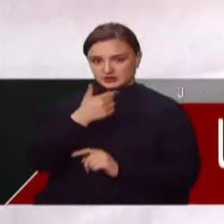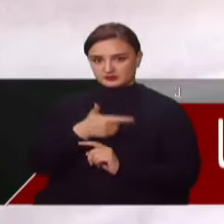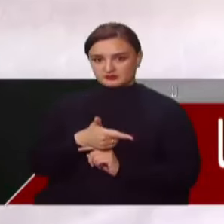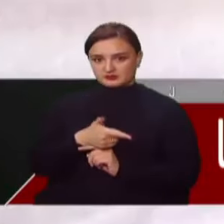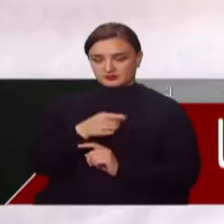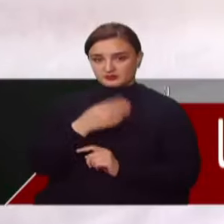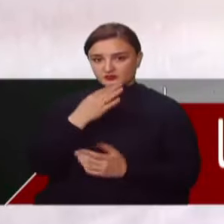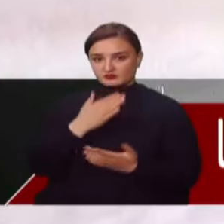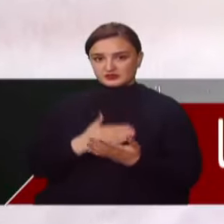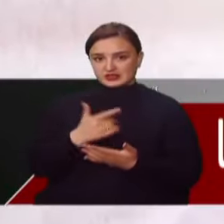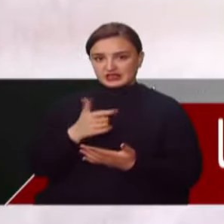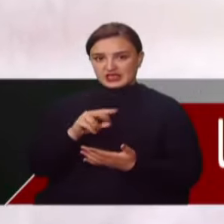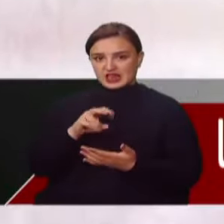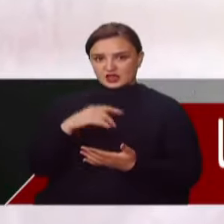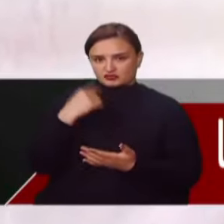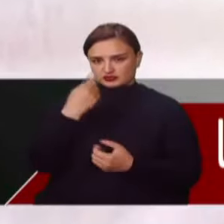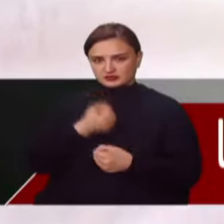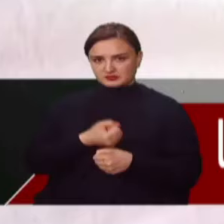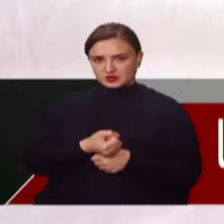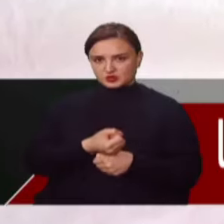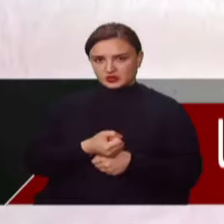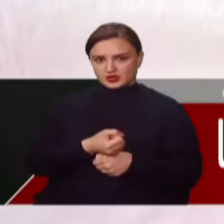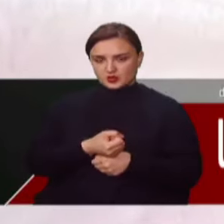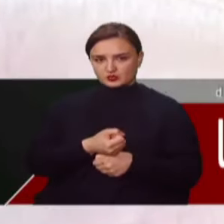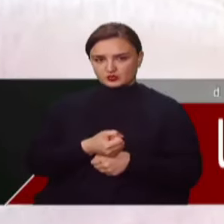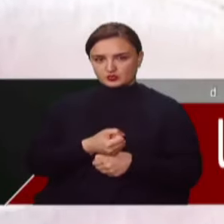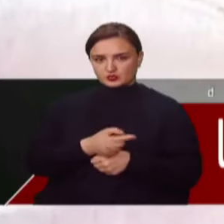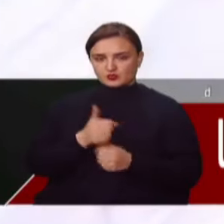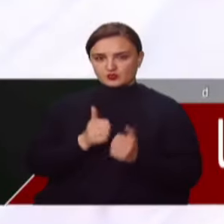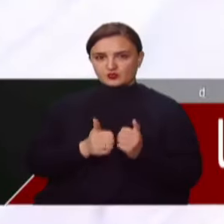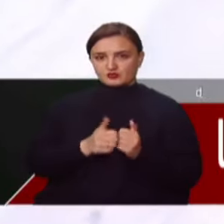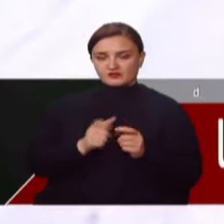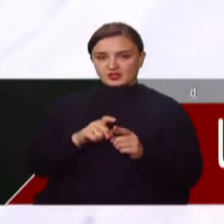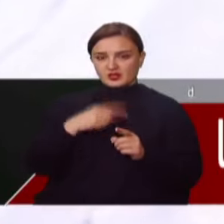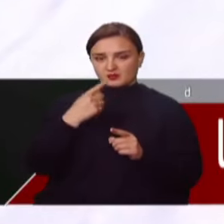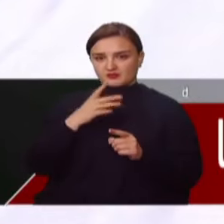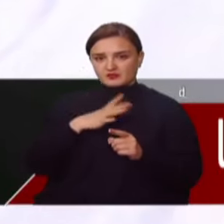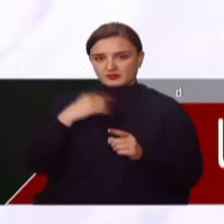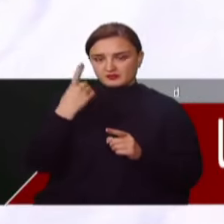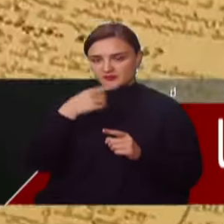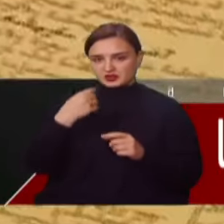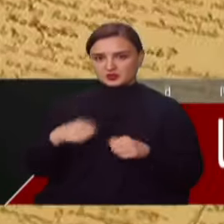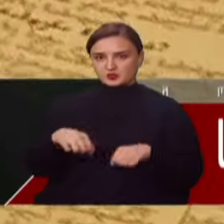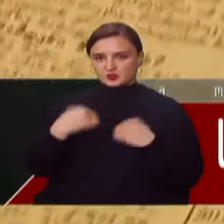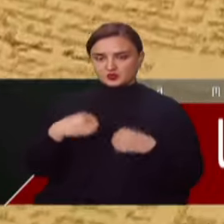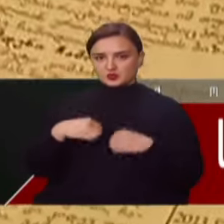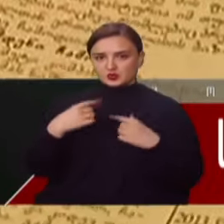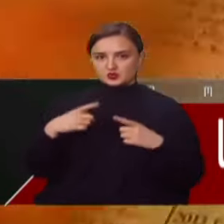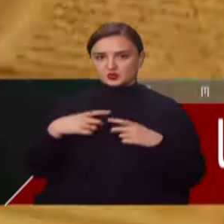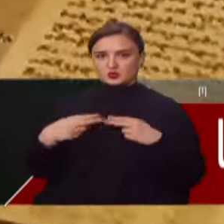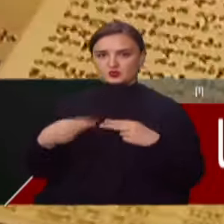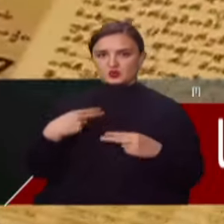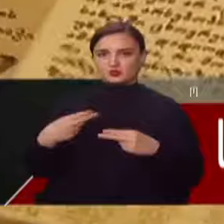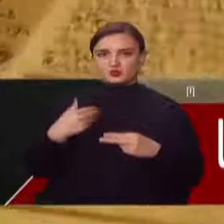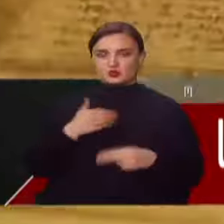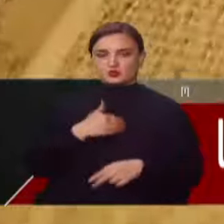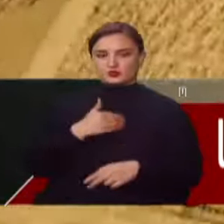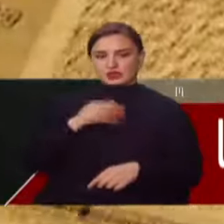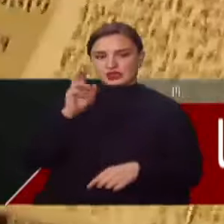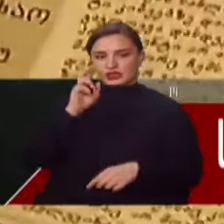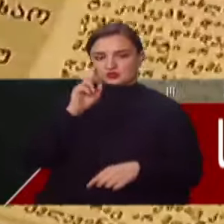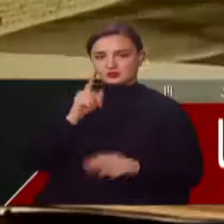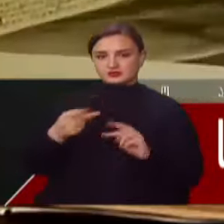მას შემდეგ რაც ვალერი გელაშვილს ფიზიკურად გაუსწორდნენ. ის მუდმივად ამბობდა, რომ ეს იყო ფიზიკური ანგარიშწორება შურის ძიების მოტივით და